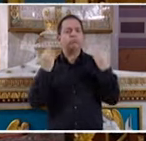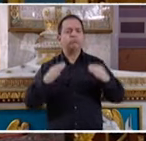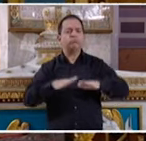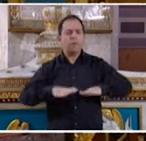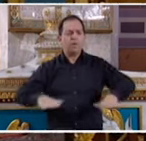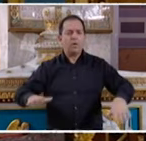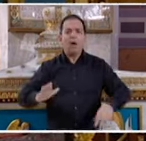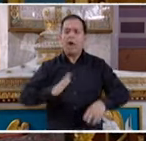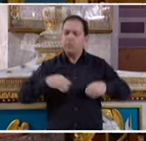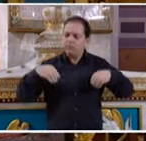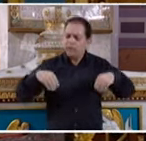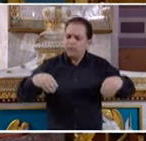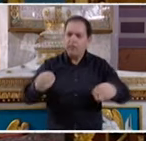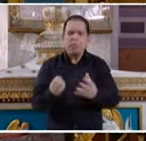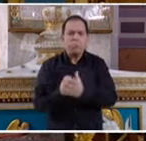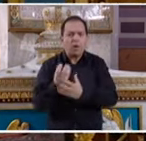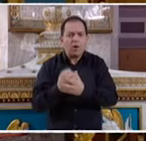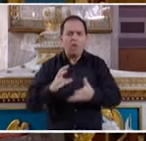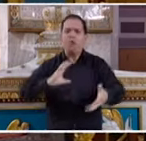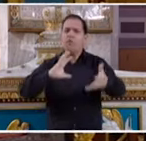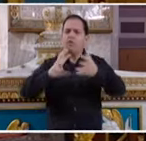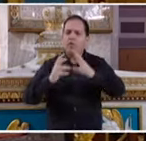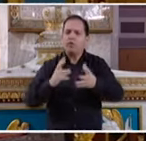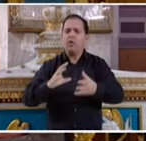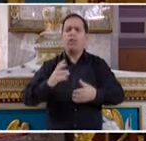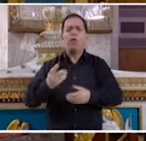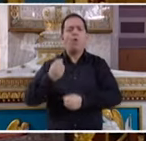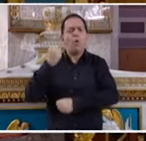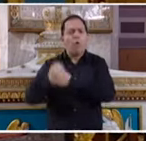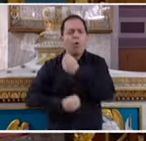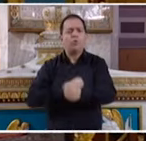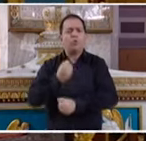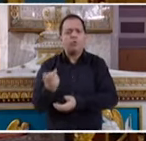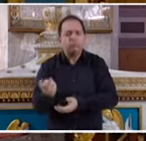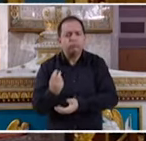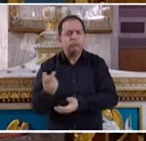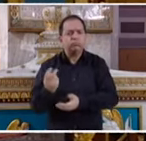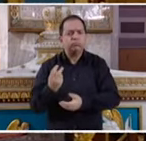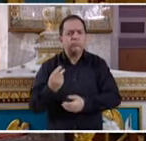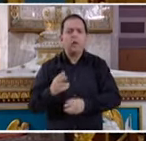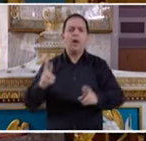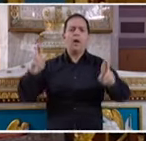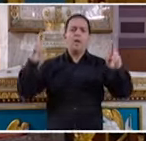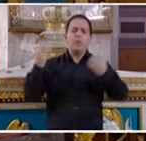της γης και καιρών ειρηνικών, Κυρίου